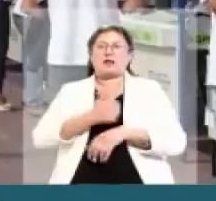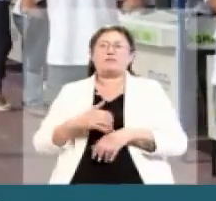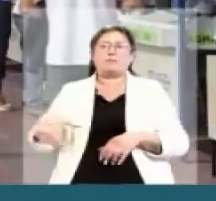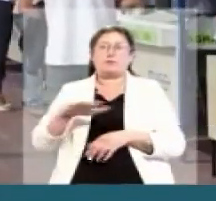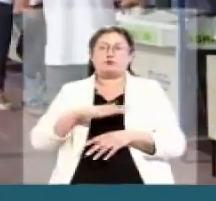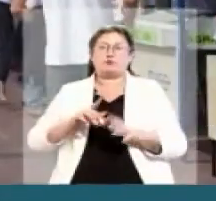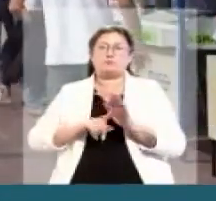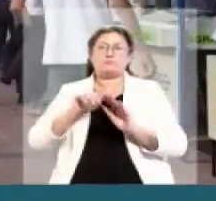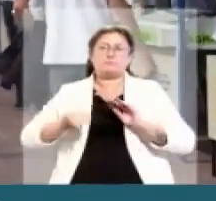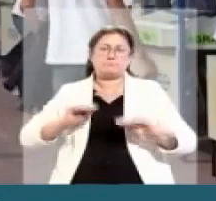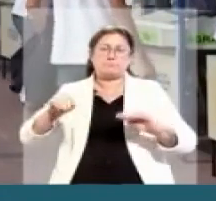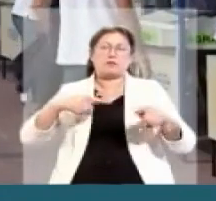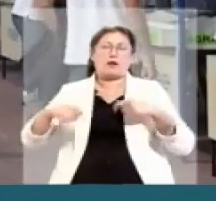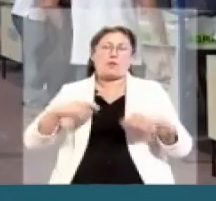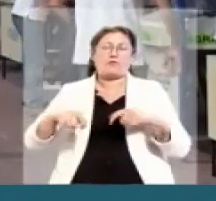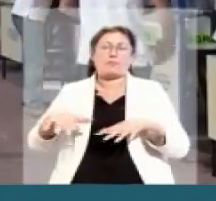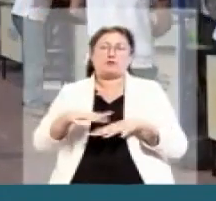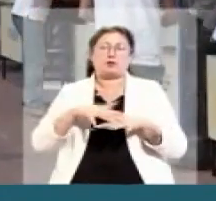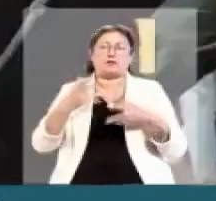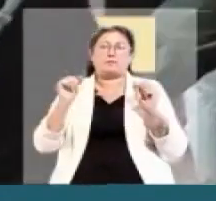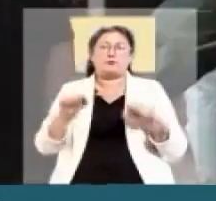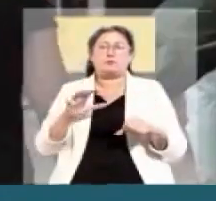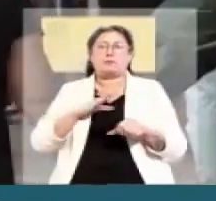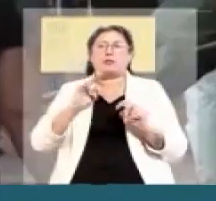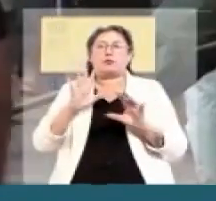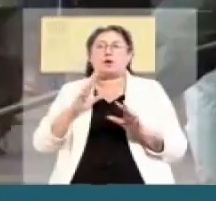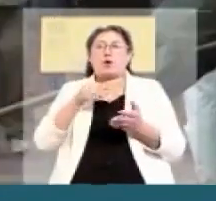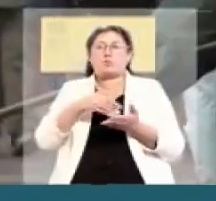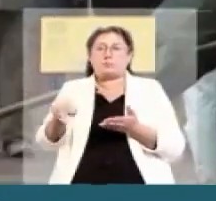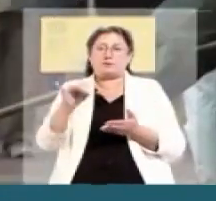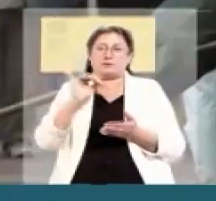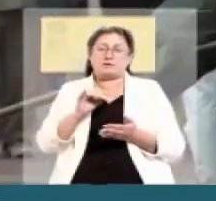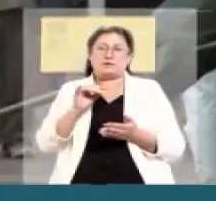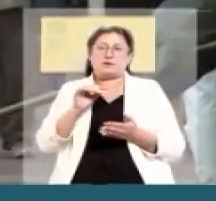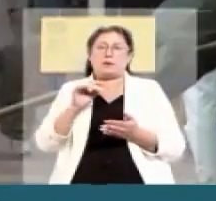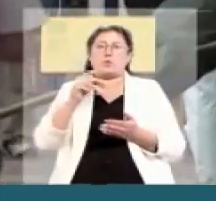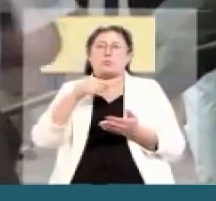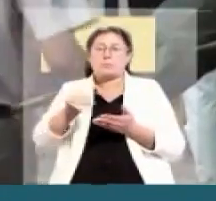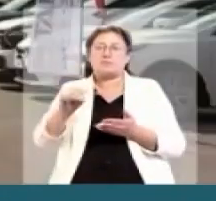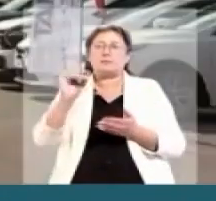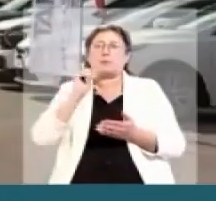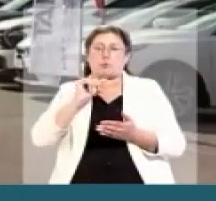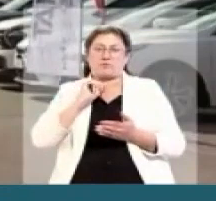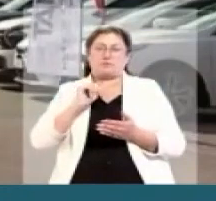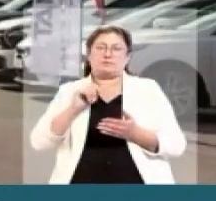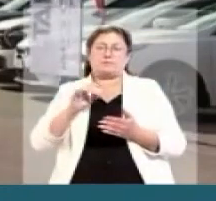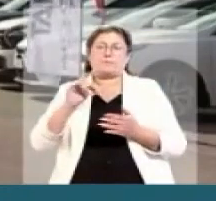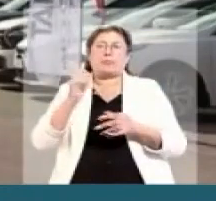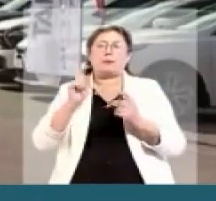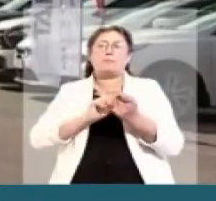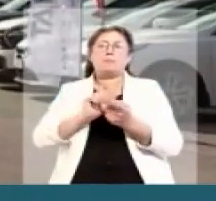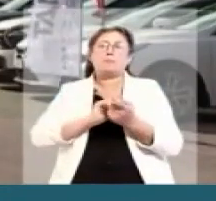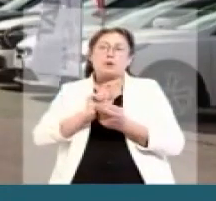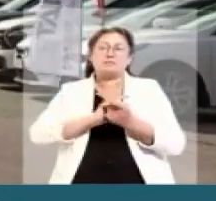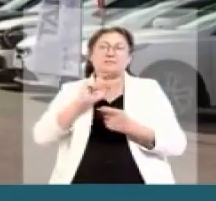площади развернулась своеобразная торговая площадка, где можно было не только увидеть продукцию, но еще купить и попробовать. Бороться за победу бизнесмены будут в